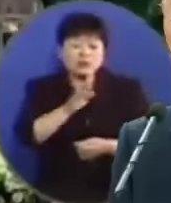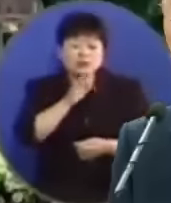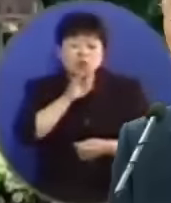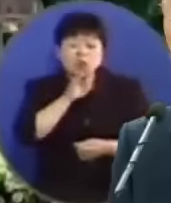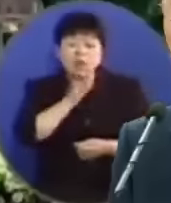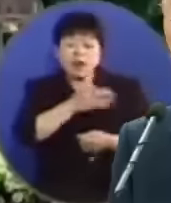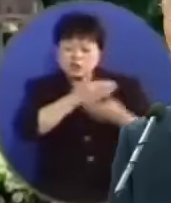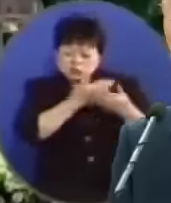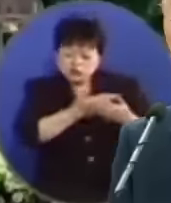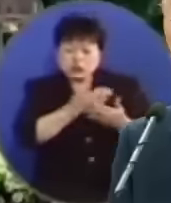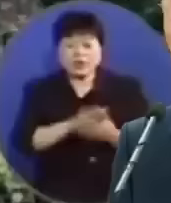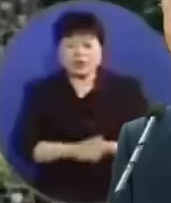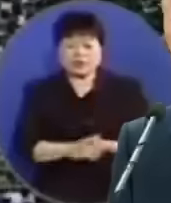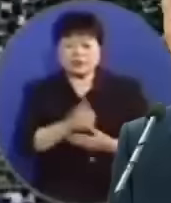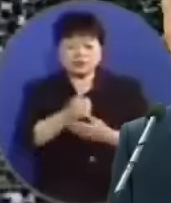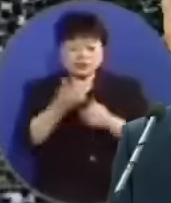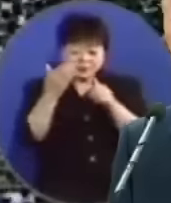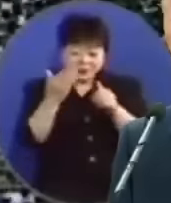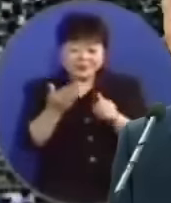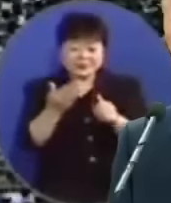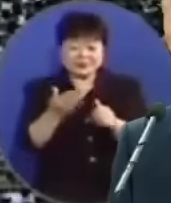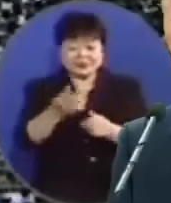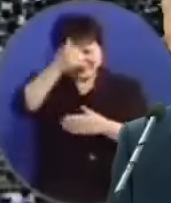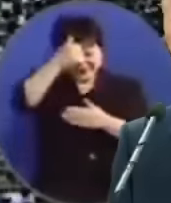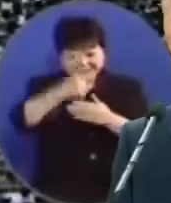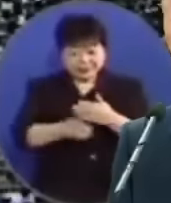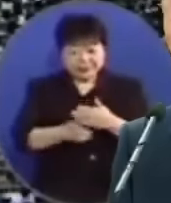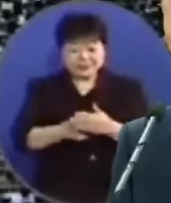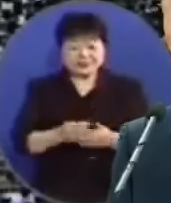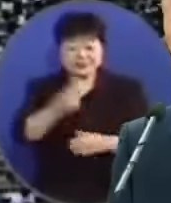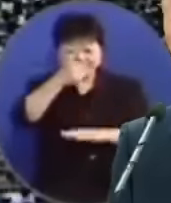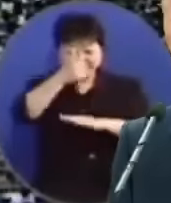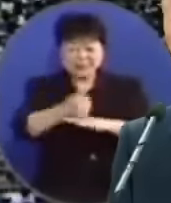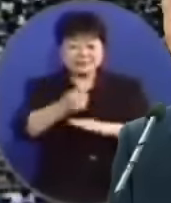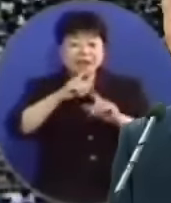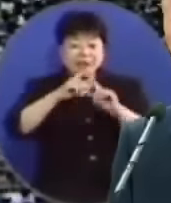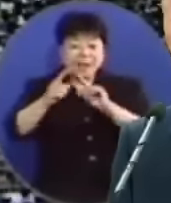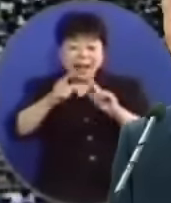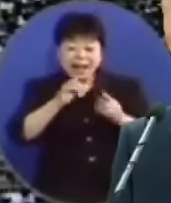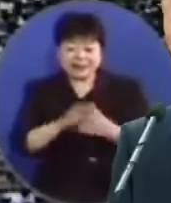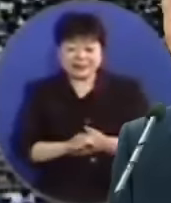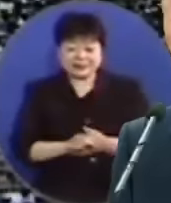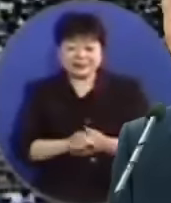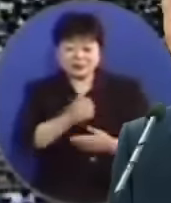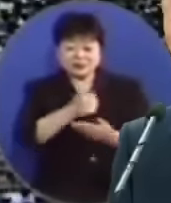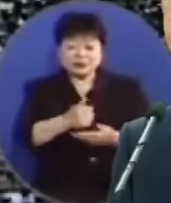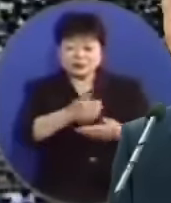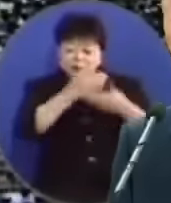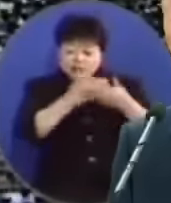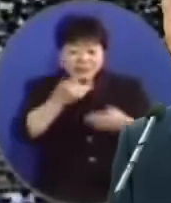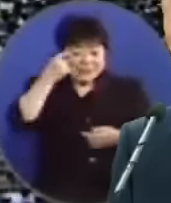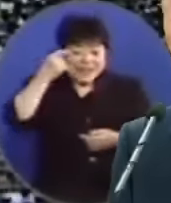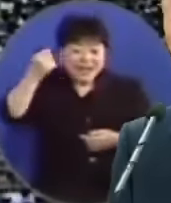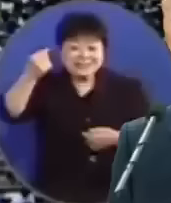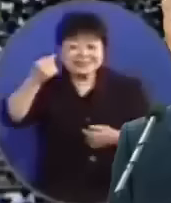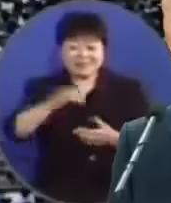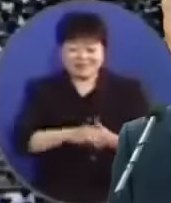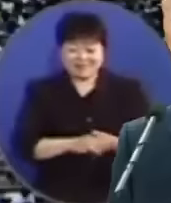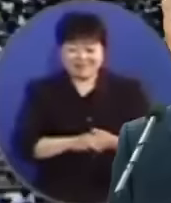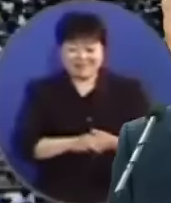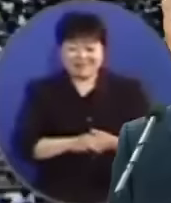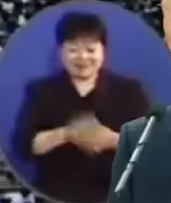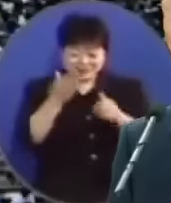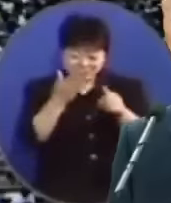것입니다. 주님께서는 우리에게 남기신 유언은 주님께서 가장 중요하다고 생각하는 것을